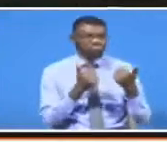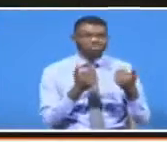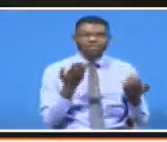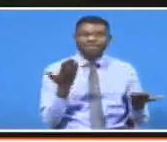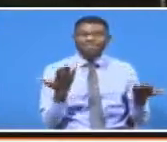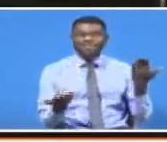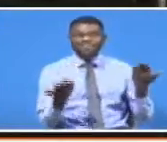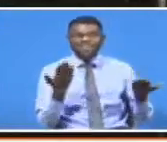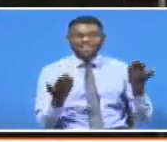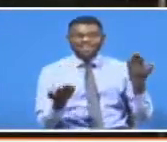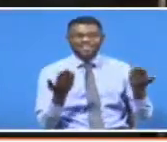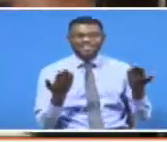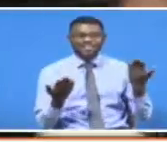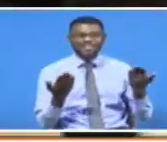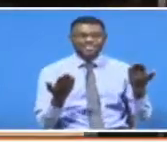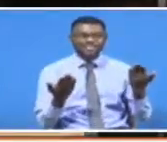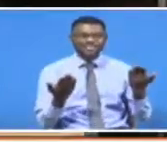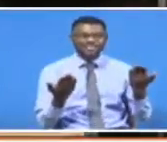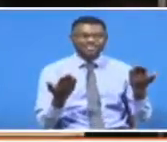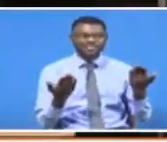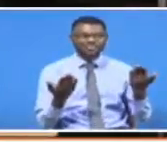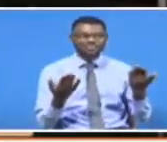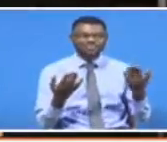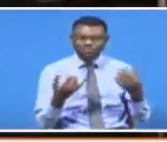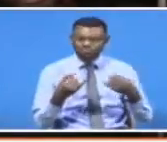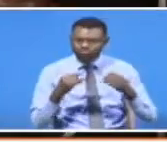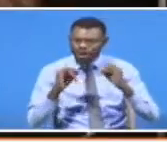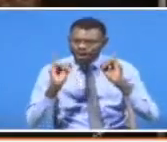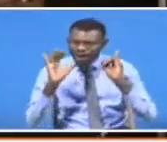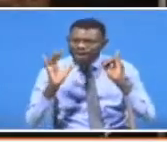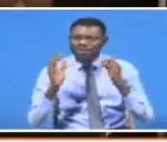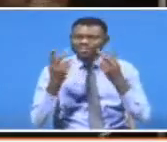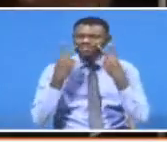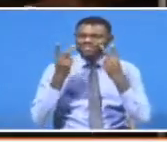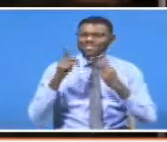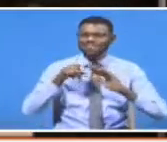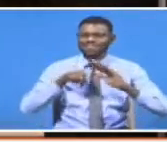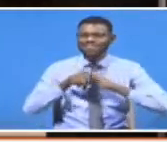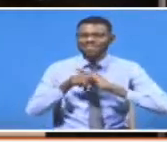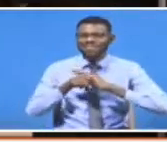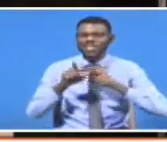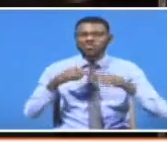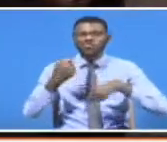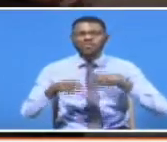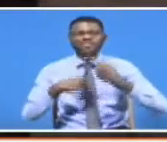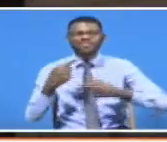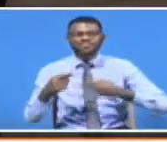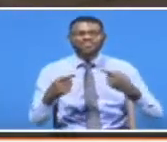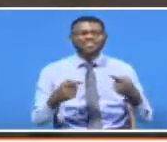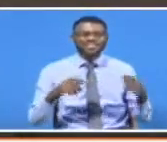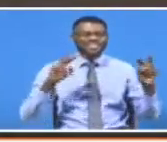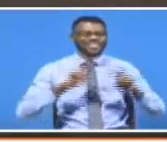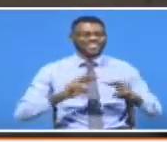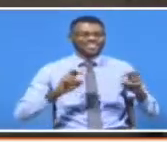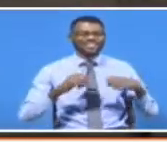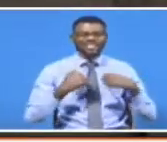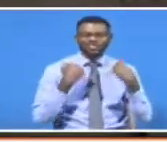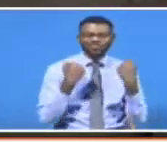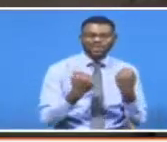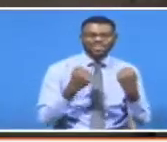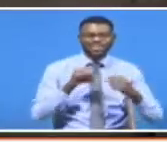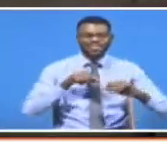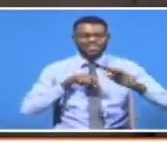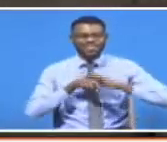maybe ni tafuta hiyo ni ya kumaliza. Juu naweza sema hiyo ndio imeniangusha. Nataka kutafuta hiyo agility ya